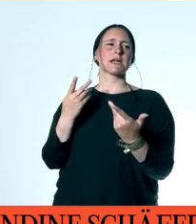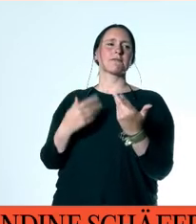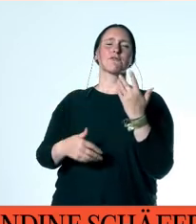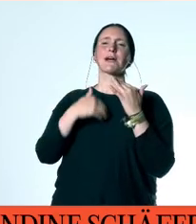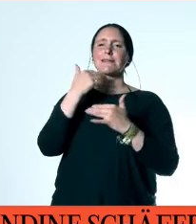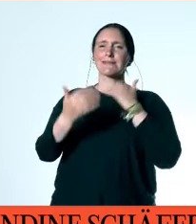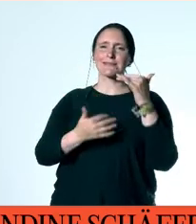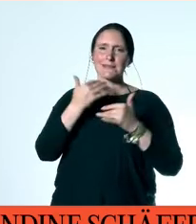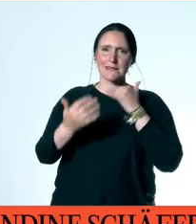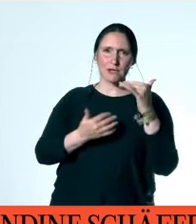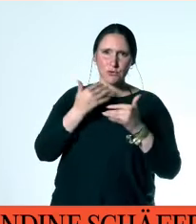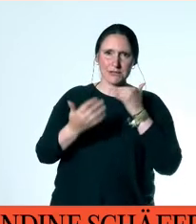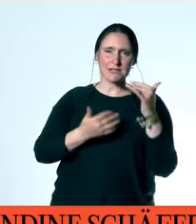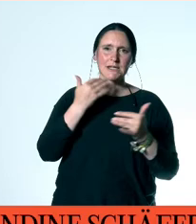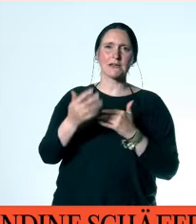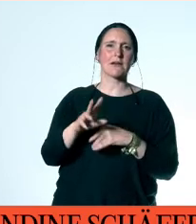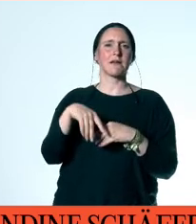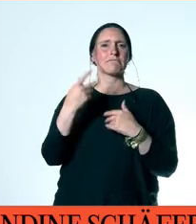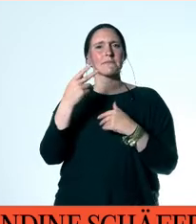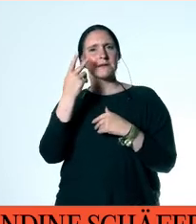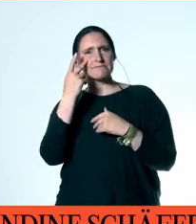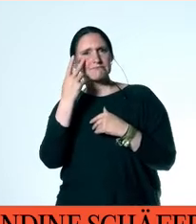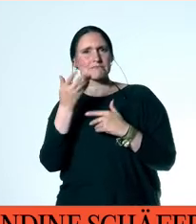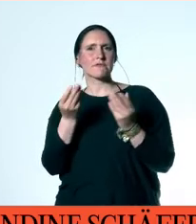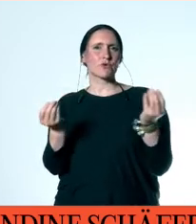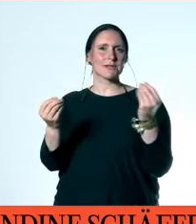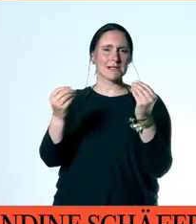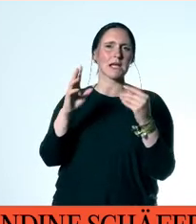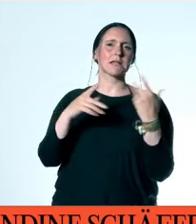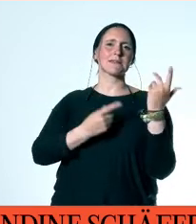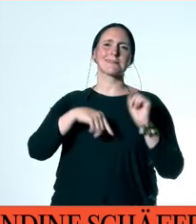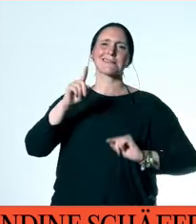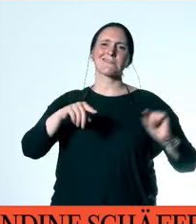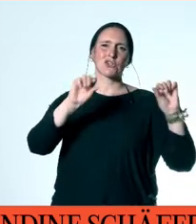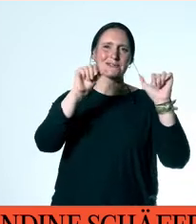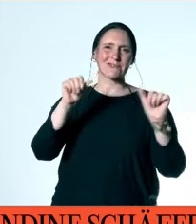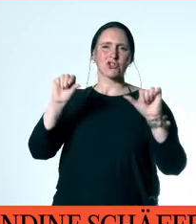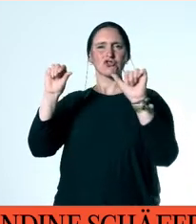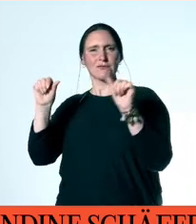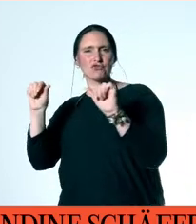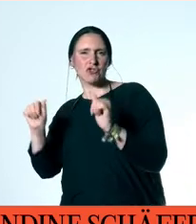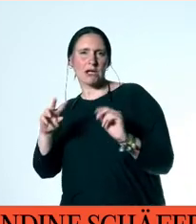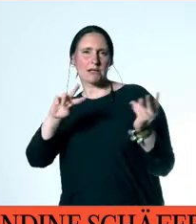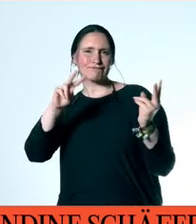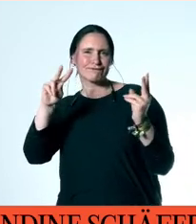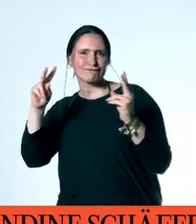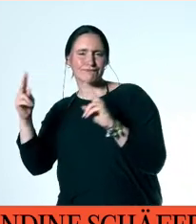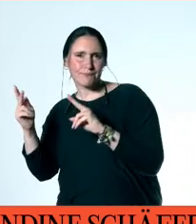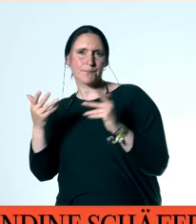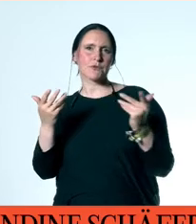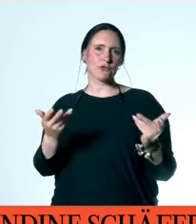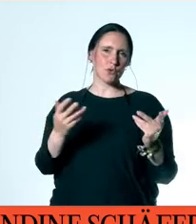heteronormative Situation oder die heteronormative Gesellschaft in Neuseeland